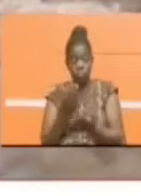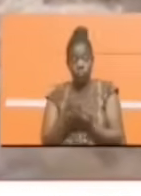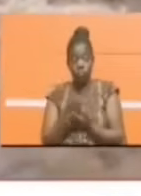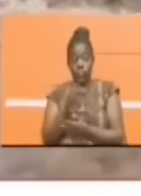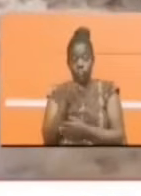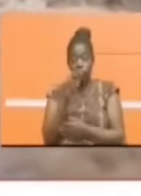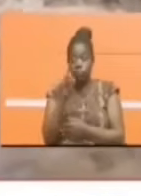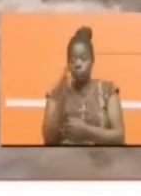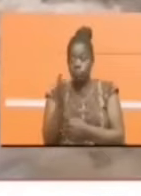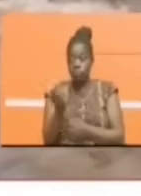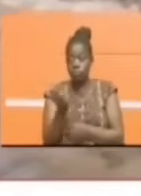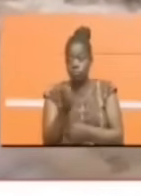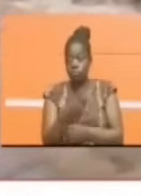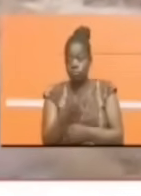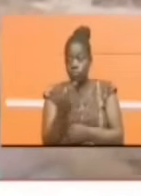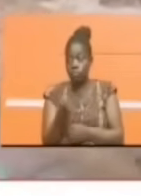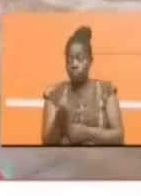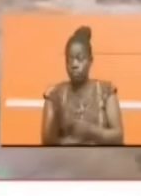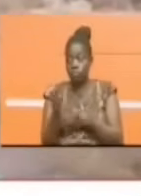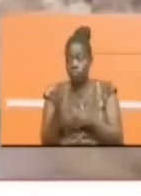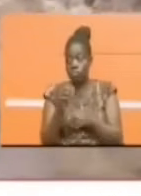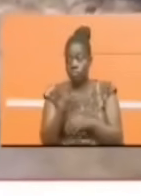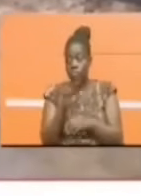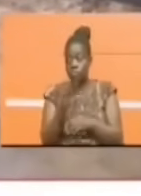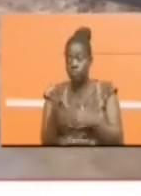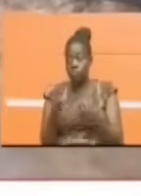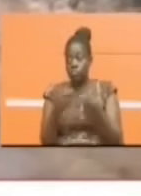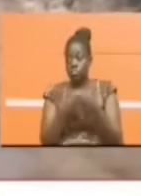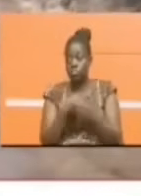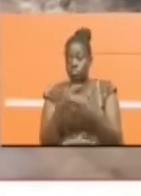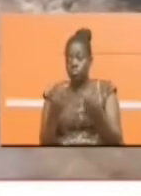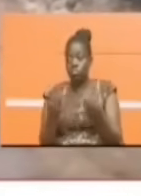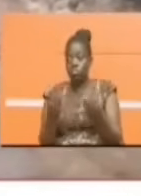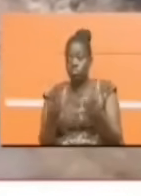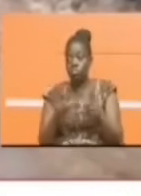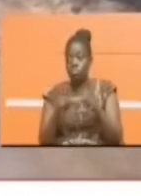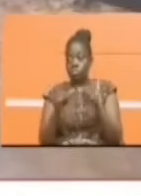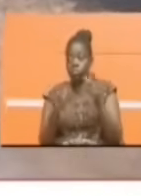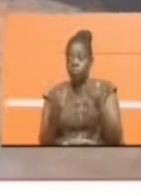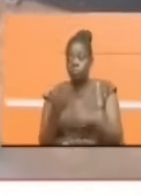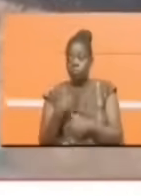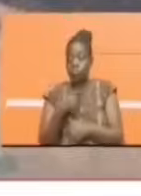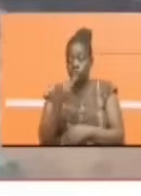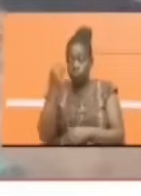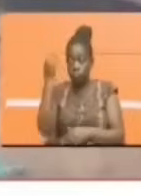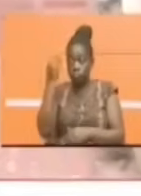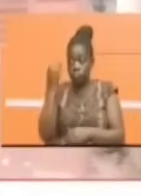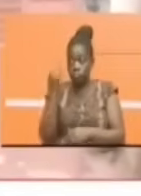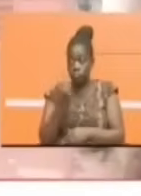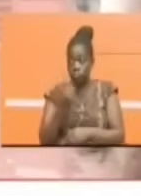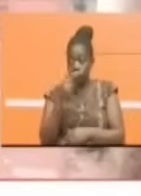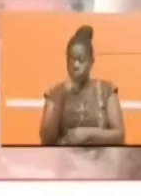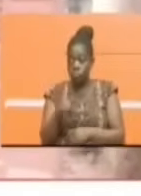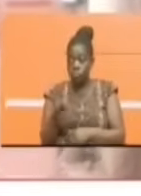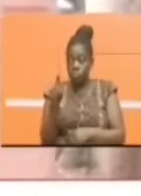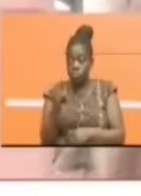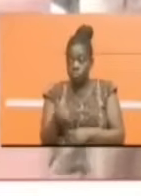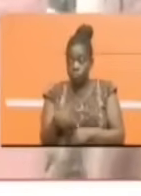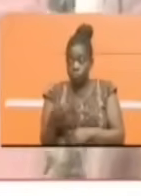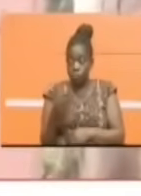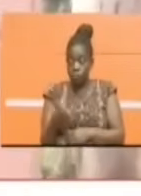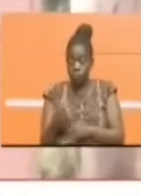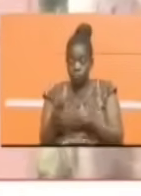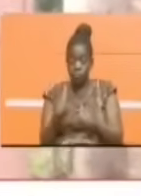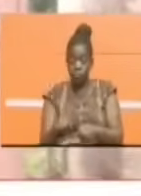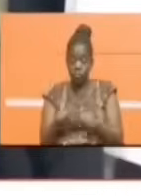kiso Justin Mbabazi addemu ayita abooluganda bonna ng'ekyapa Nantumbwe kyalina badduukira mu kkooti kisazibwemu ekisipeeriito kisitu ssentebwe